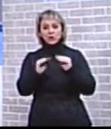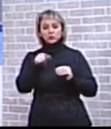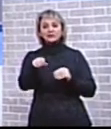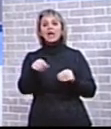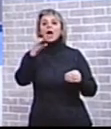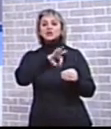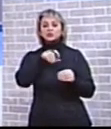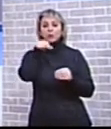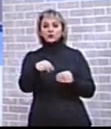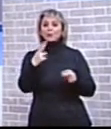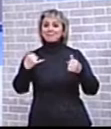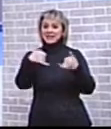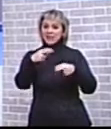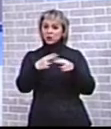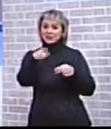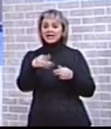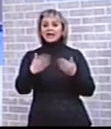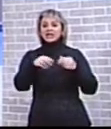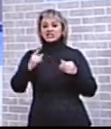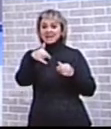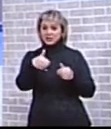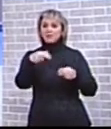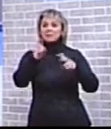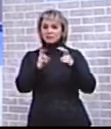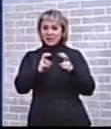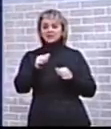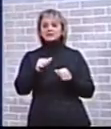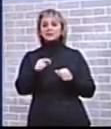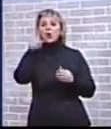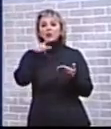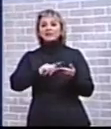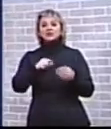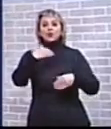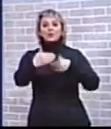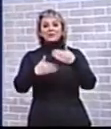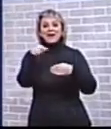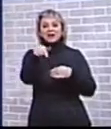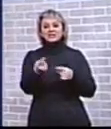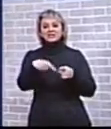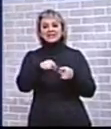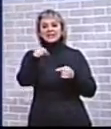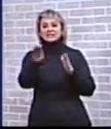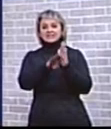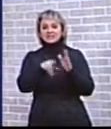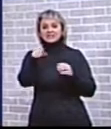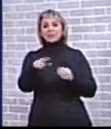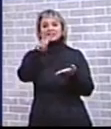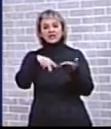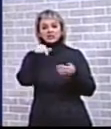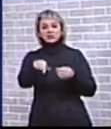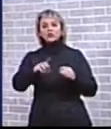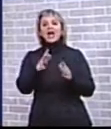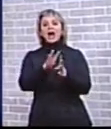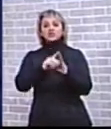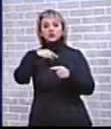а используют металлургические и литейные предприятия. Уверены, что прохождение процедуры системы дорожной сертификации будет